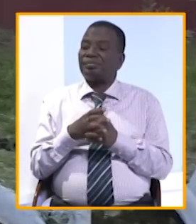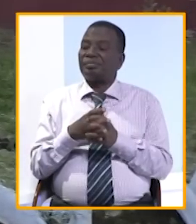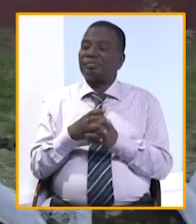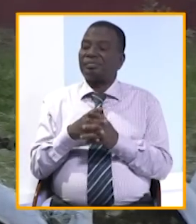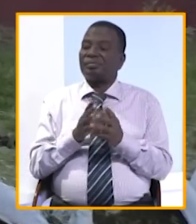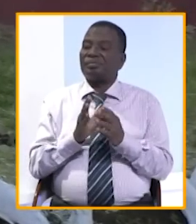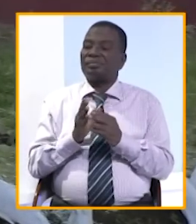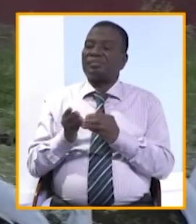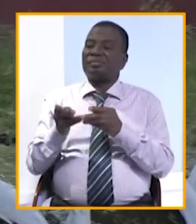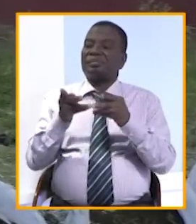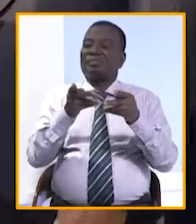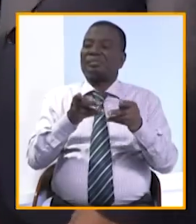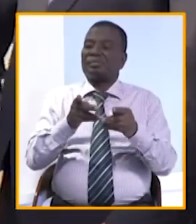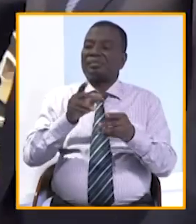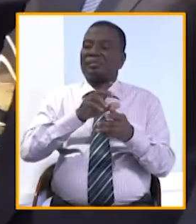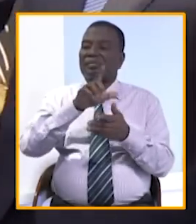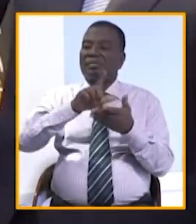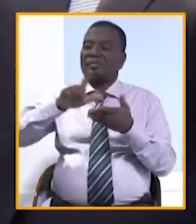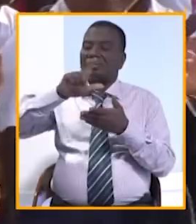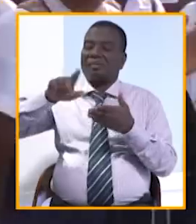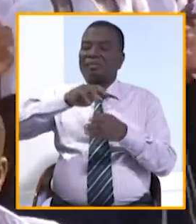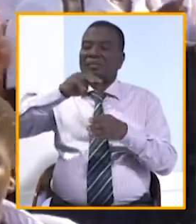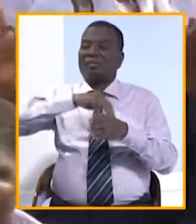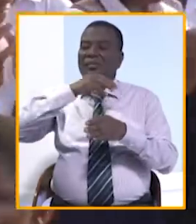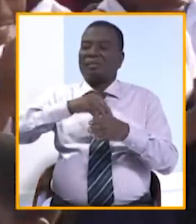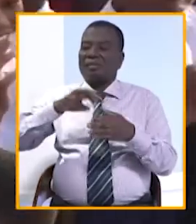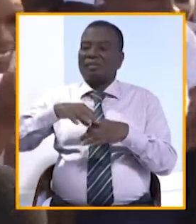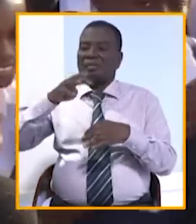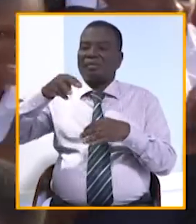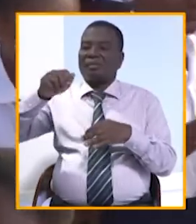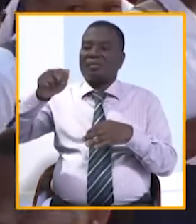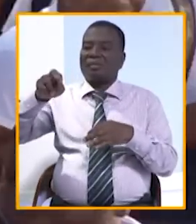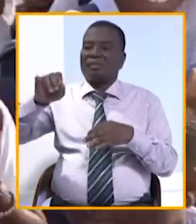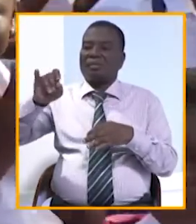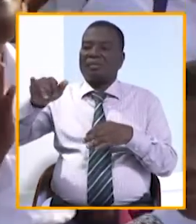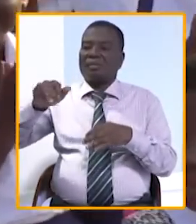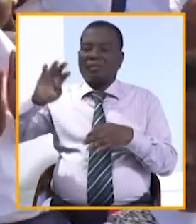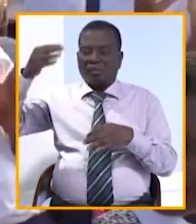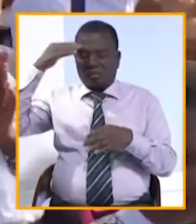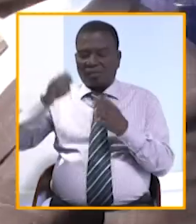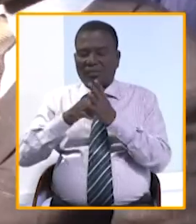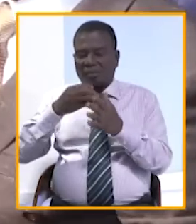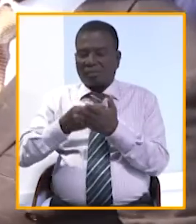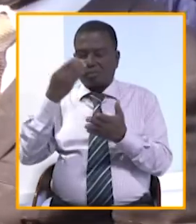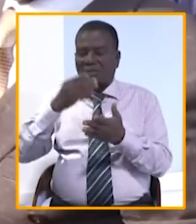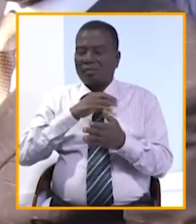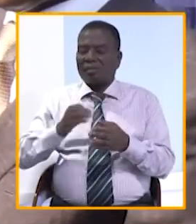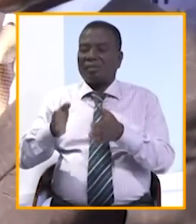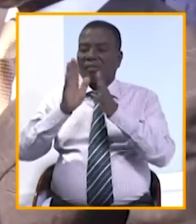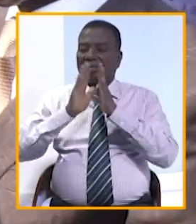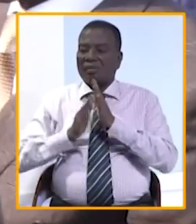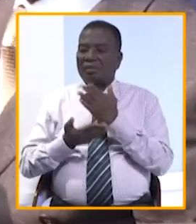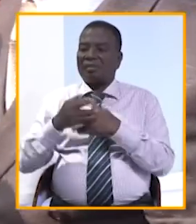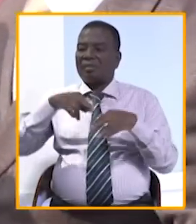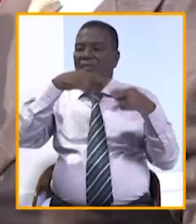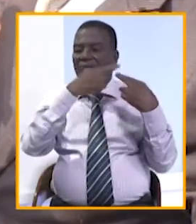De passage récemment au lycée municipal de Marcory, le ministre de l'Économie et des Finances, Adama Koulibaly, avait été sollicité par